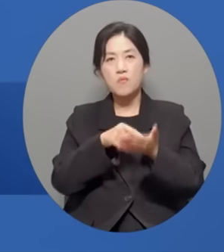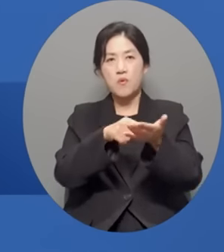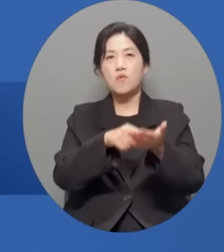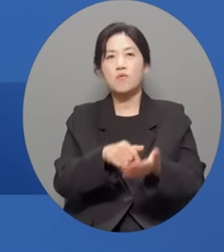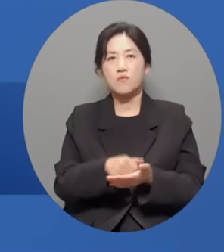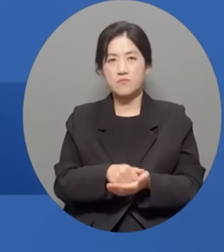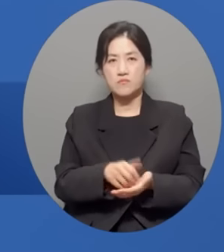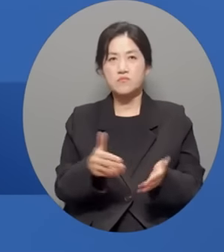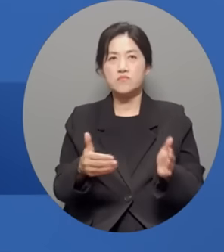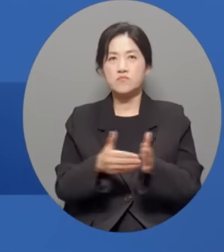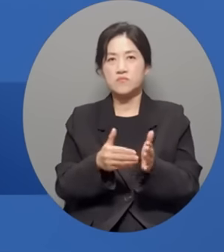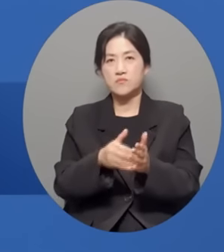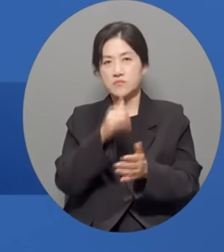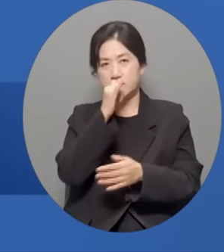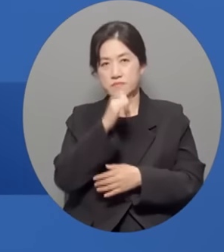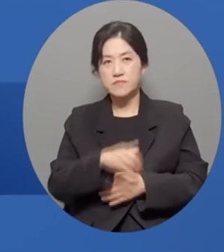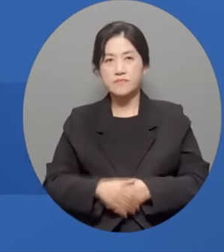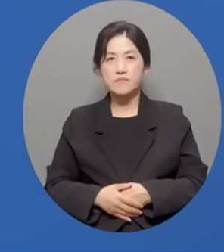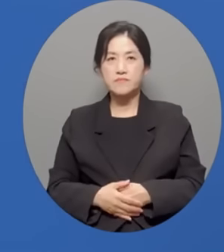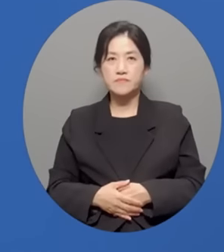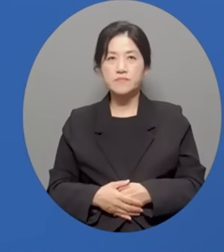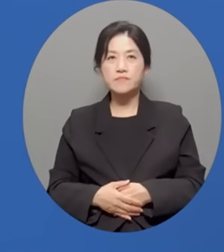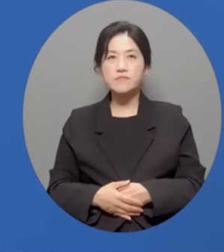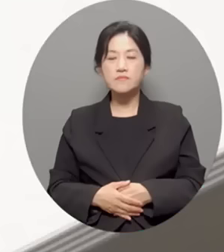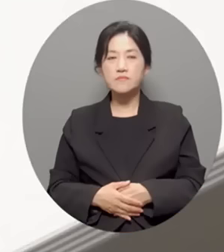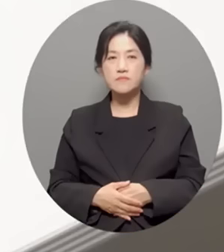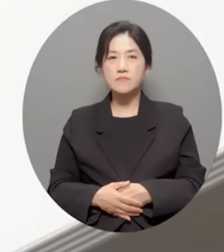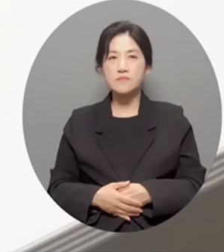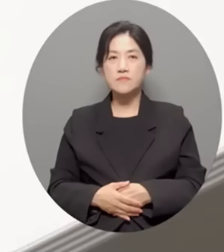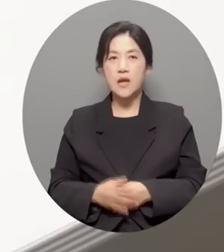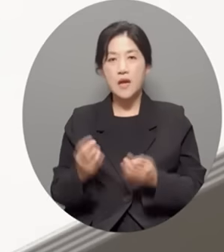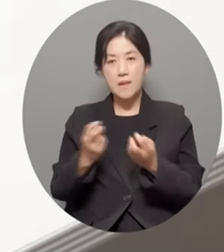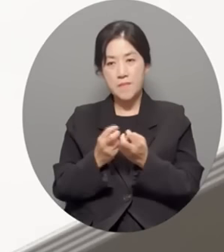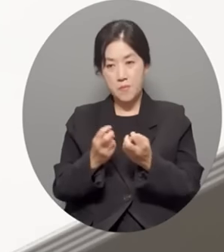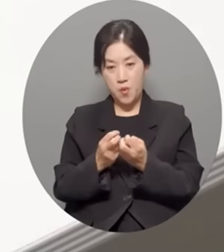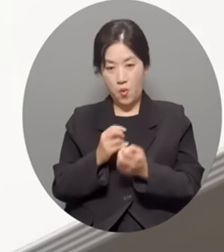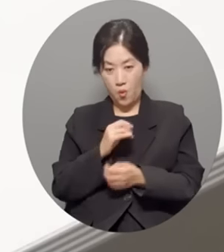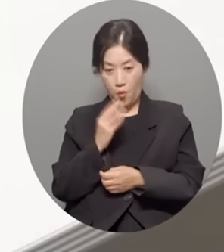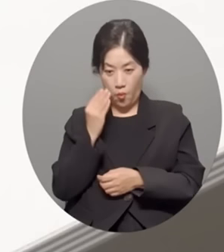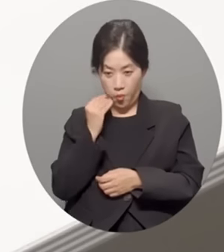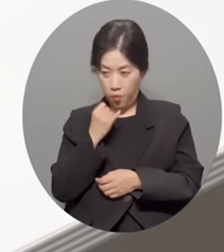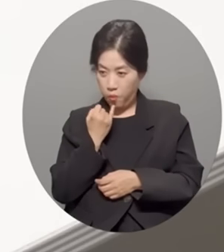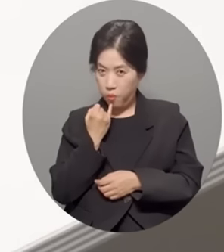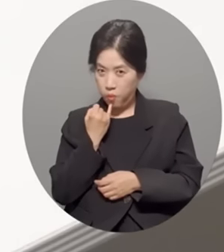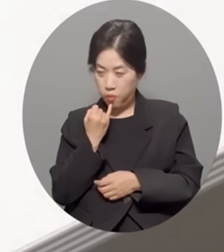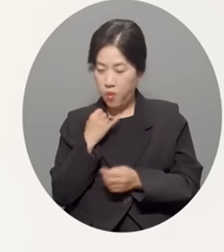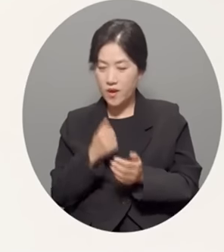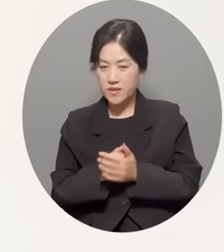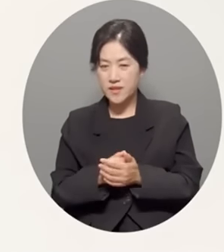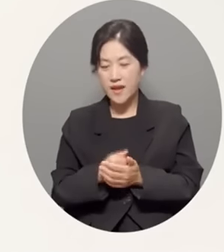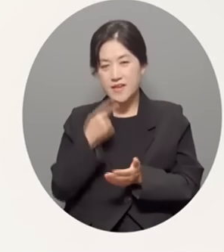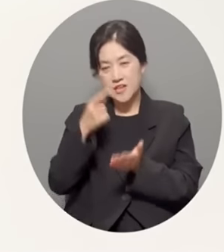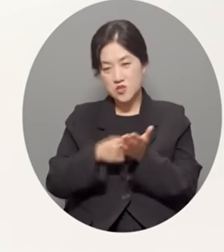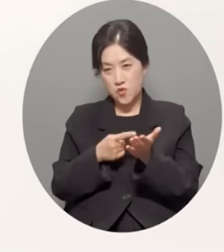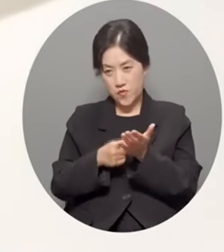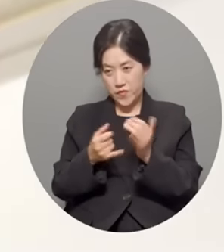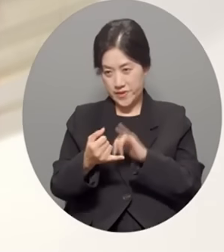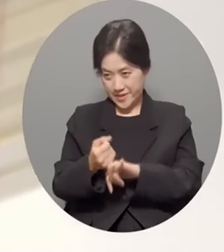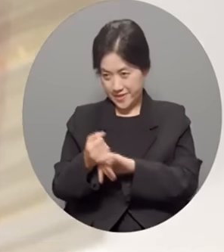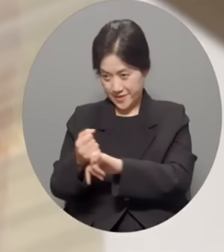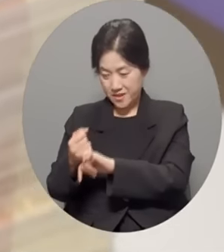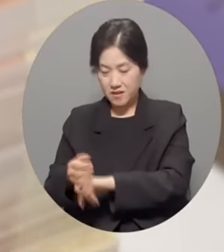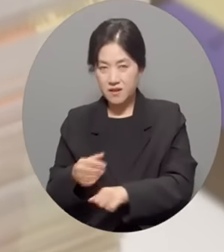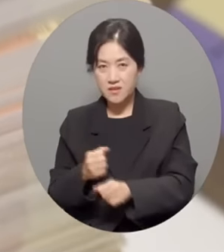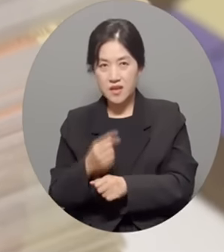똑같이 보험금 청구했습니다 수법인 먹히자 성형 시술권을 믿기로 본격적으로 가짜 환자